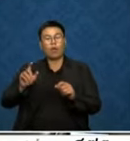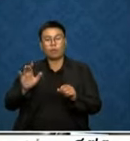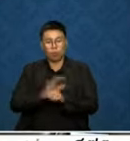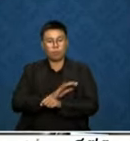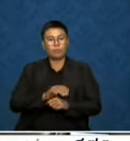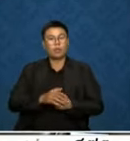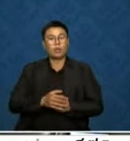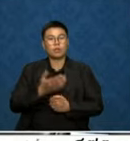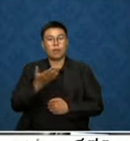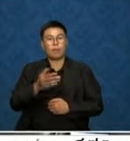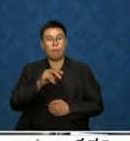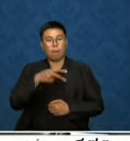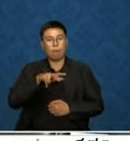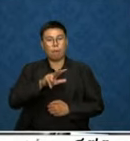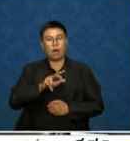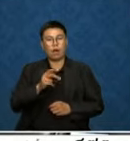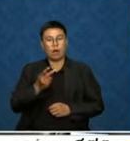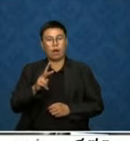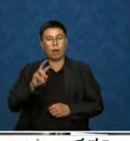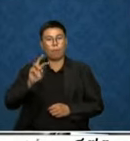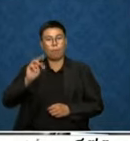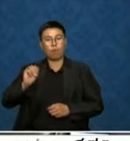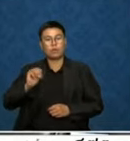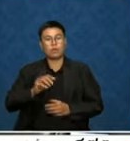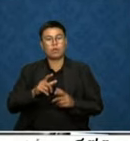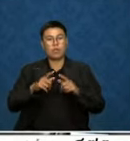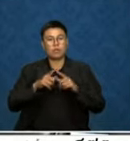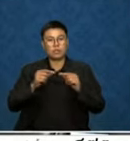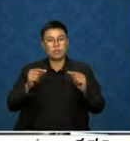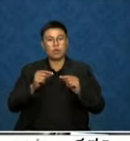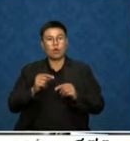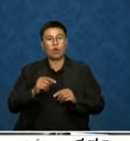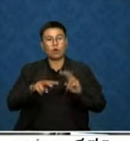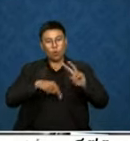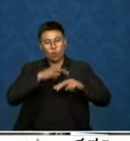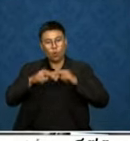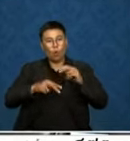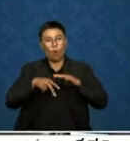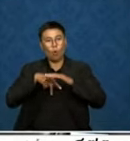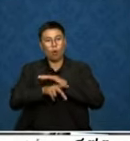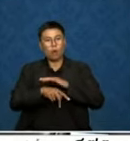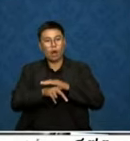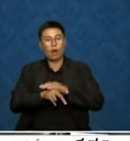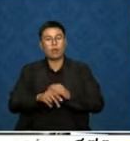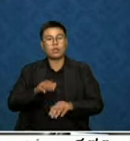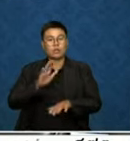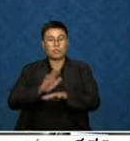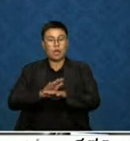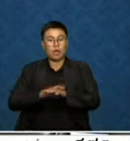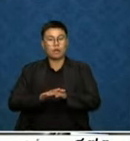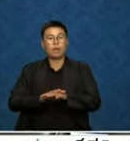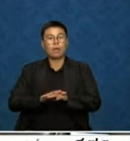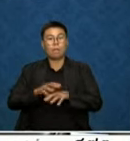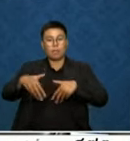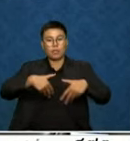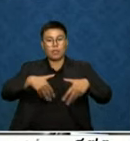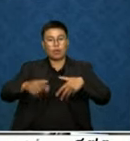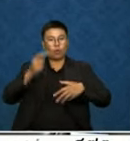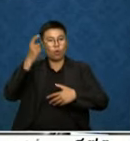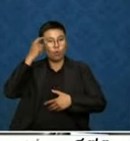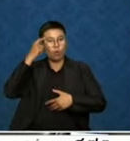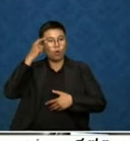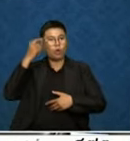ากขึ้นหรือว่าที่ท่านพคมลนะครับหนุนอนันต์ได้พูดถึงเรื่องของการควบคุมการโฆษณาที่จะแจ้งเตือนประชาชนได้รู้นะครับ